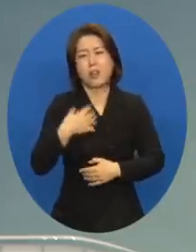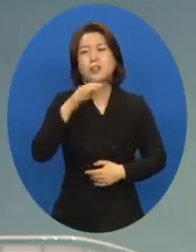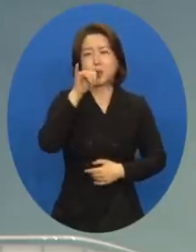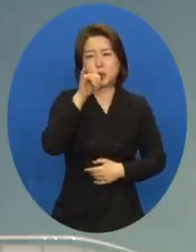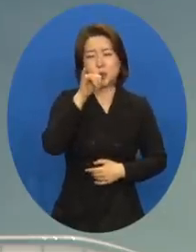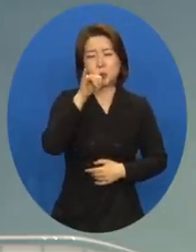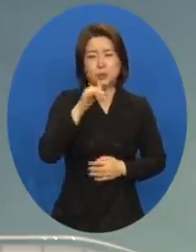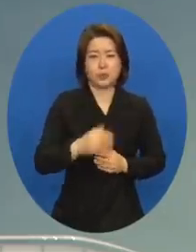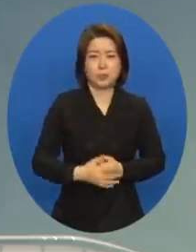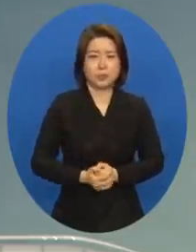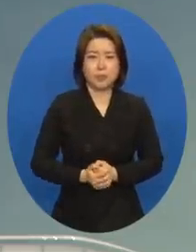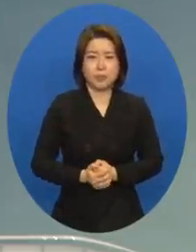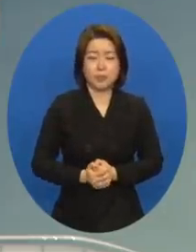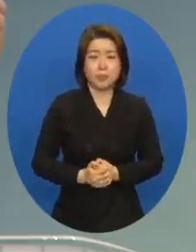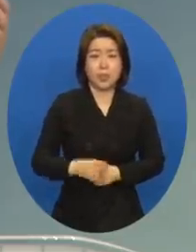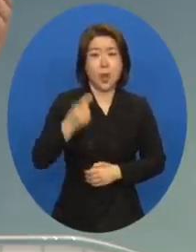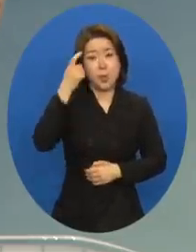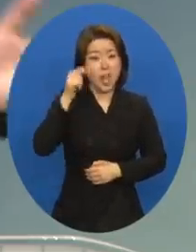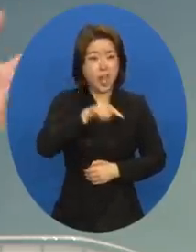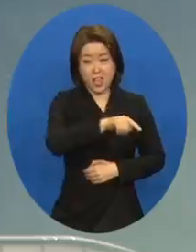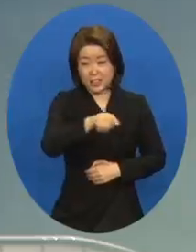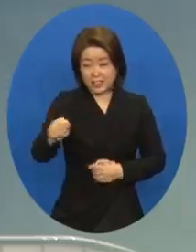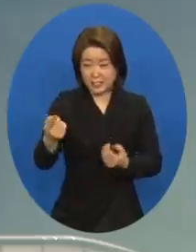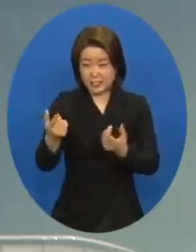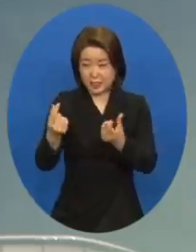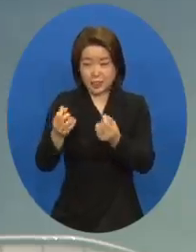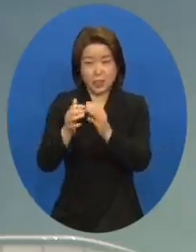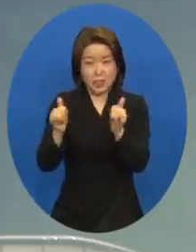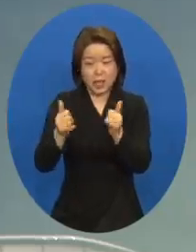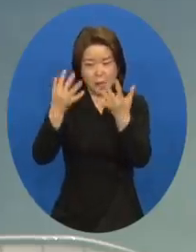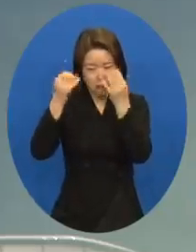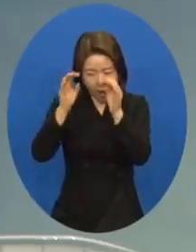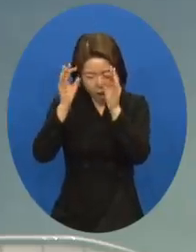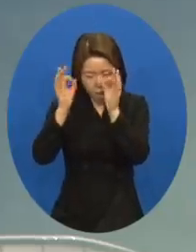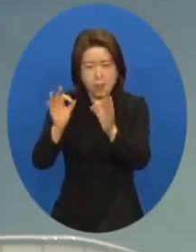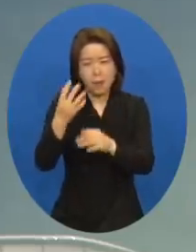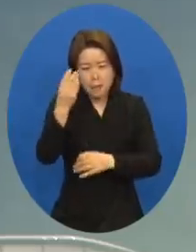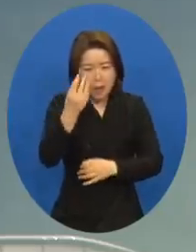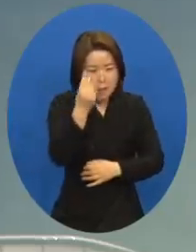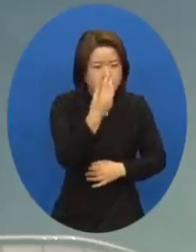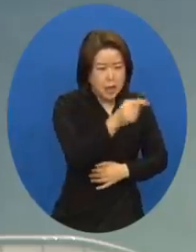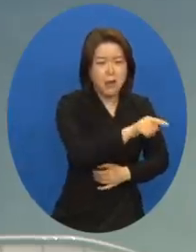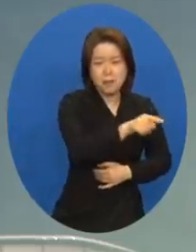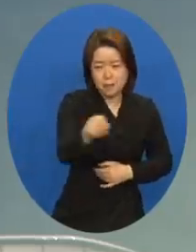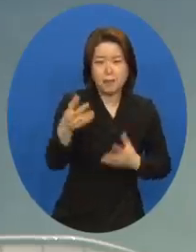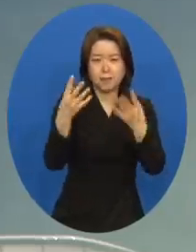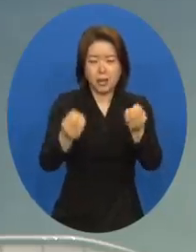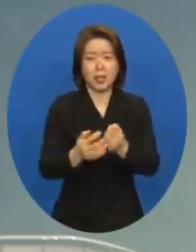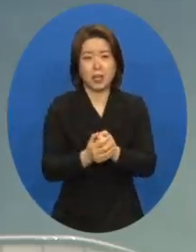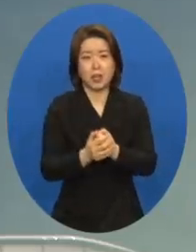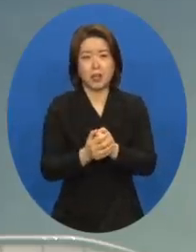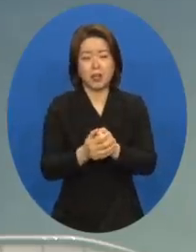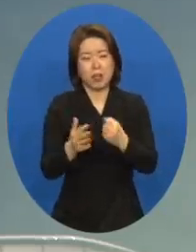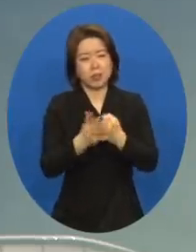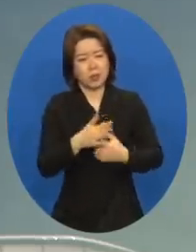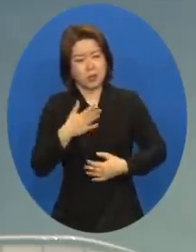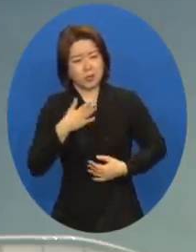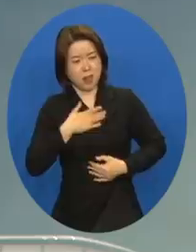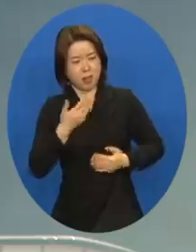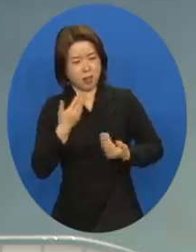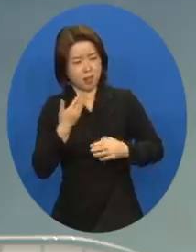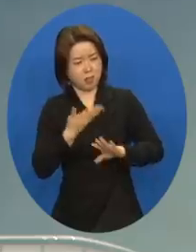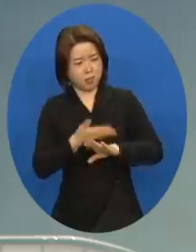겁니다. 왜? 그런 사람들을 너무 많이 보았기 때문입니다. 저라고 뭐 다를 무슨